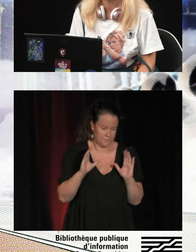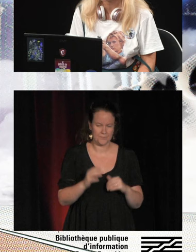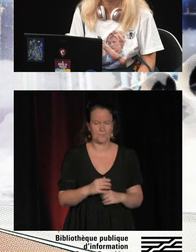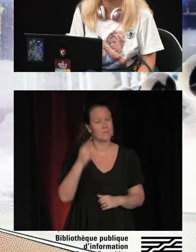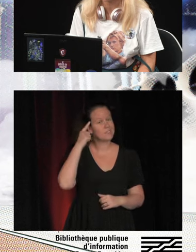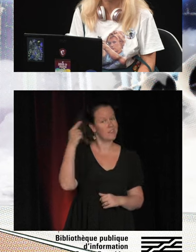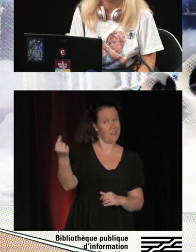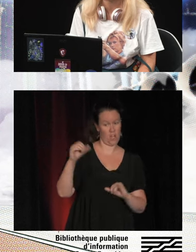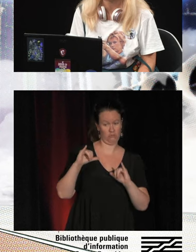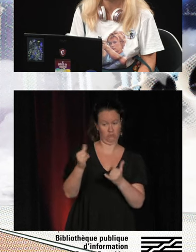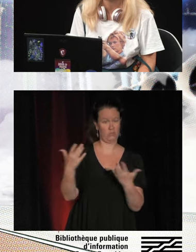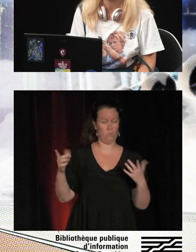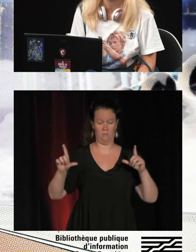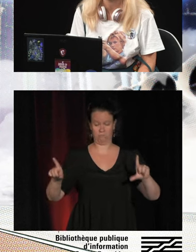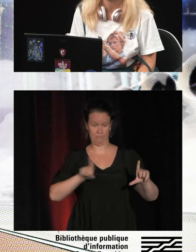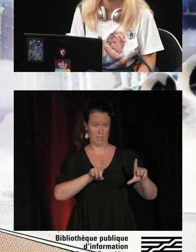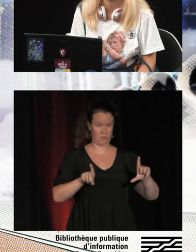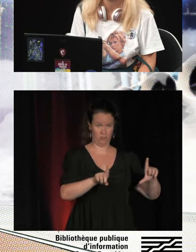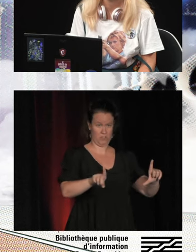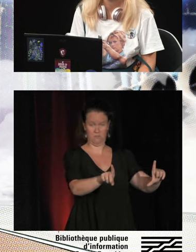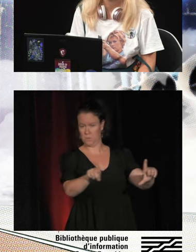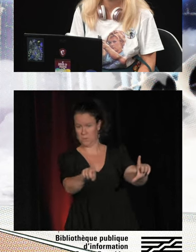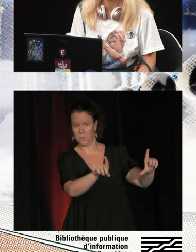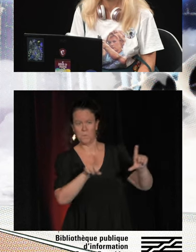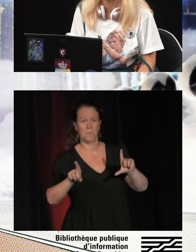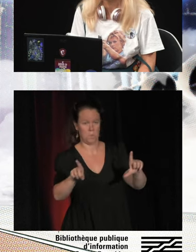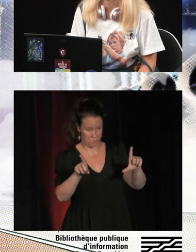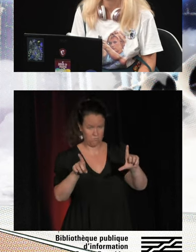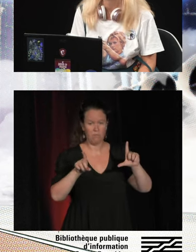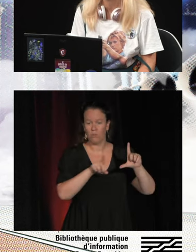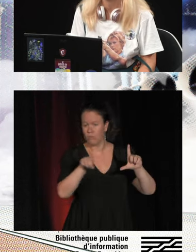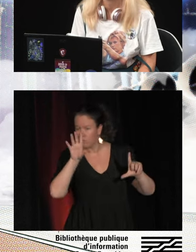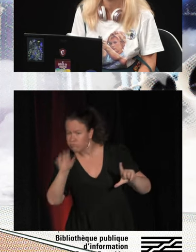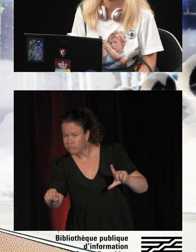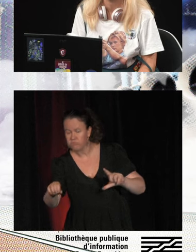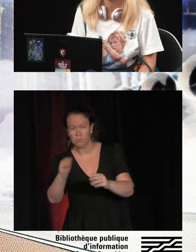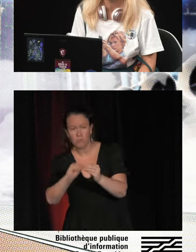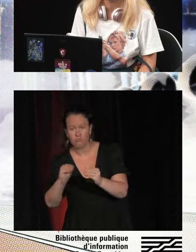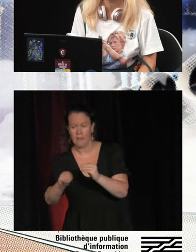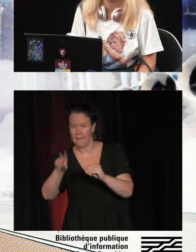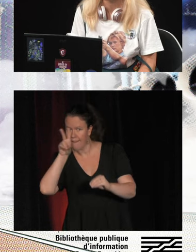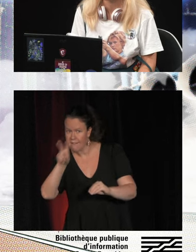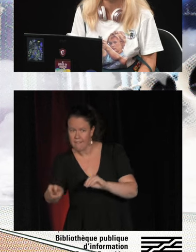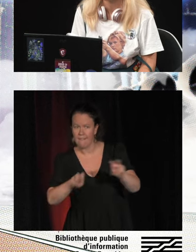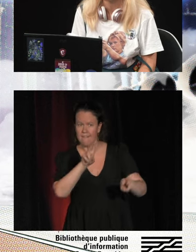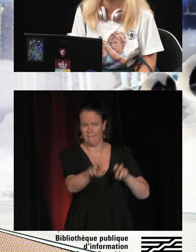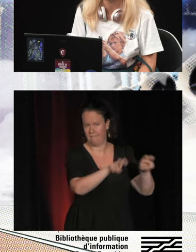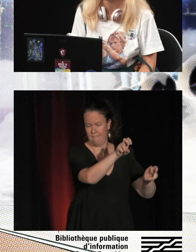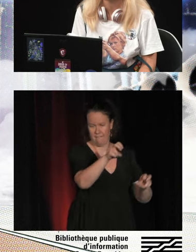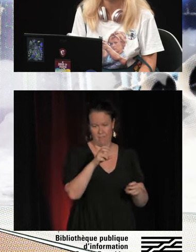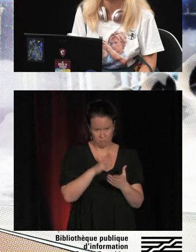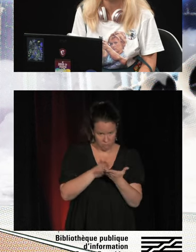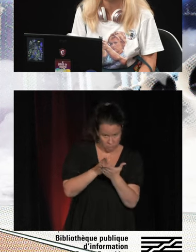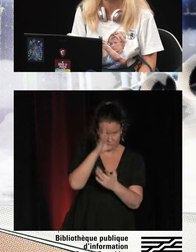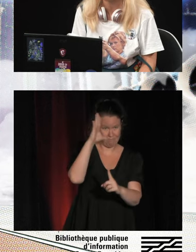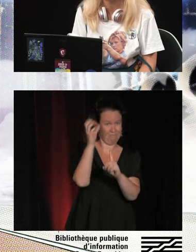Zelda, donc c'est un RPG dans lequel vous devez trouver plein d'objets pour poursuivre votre